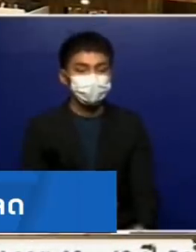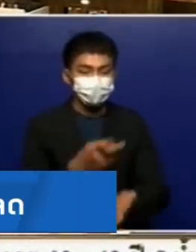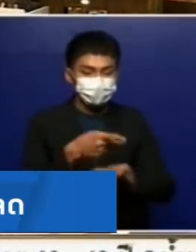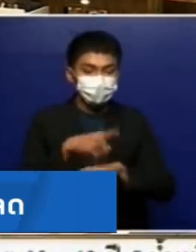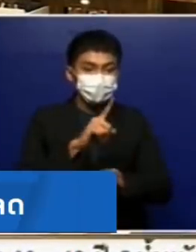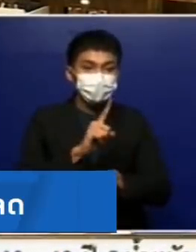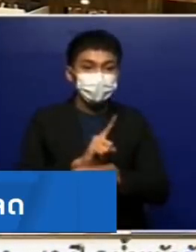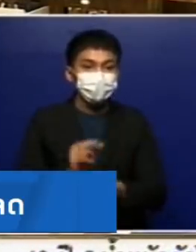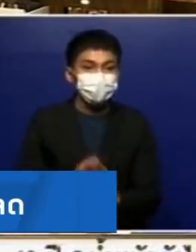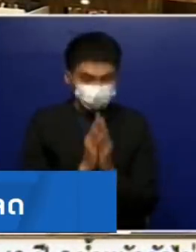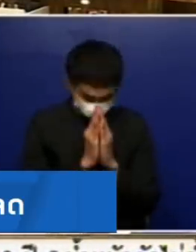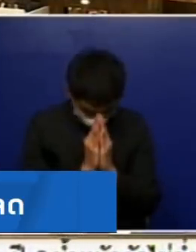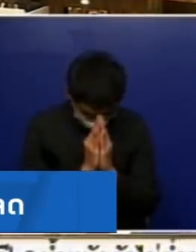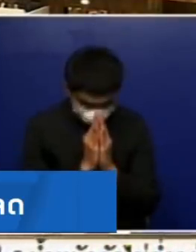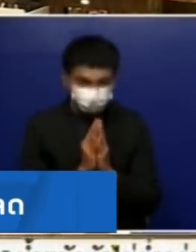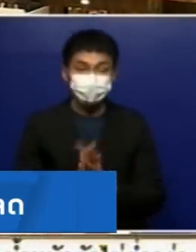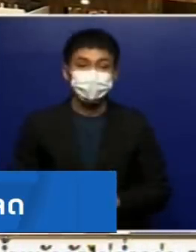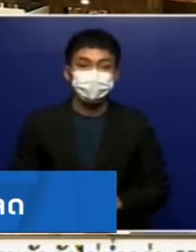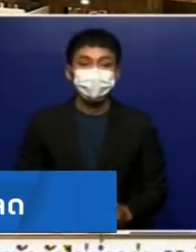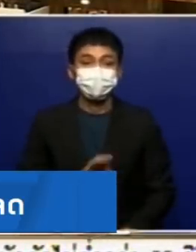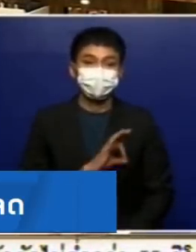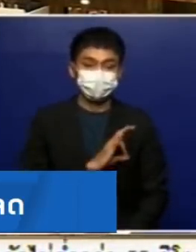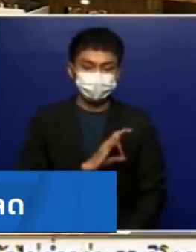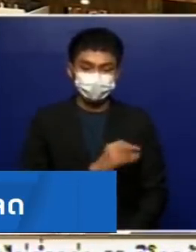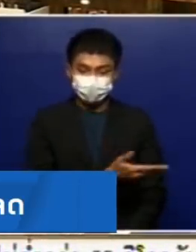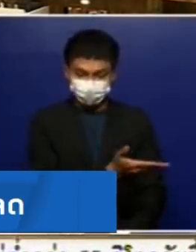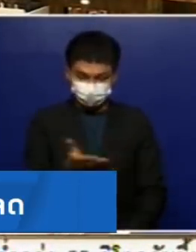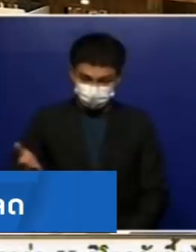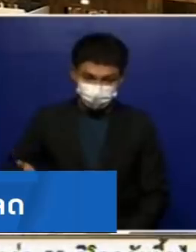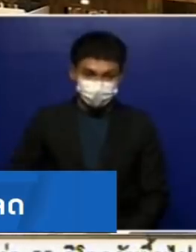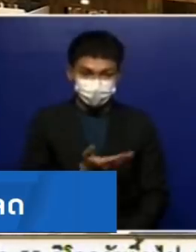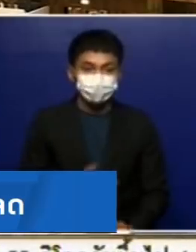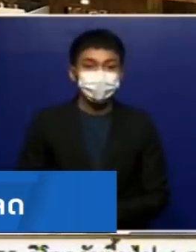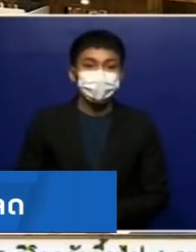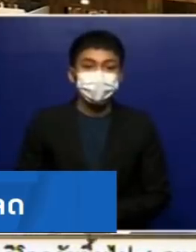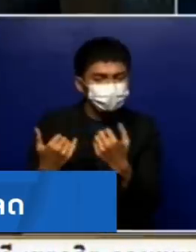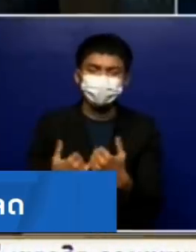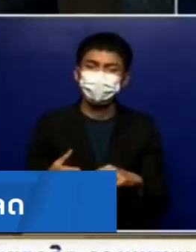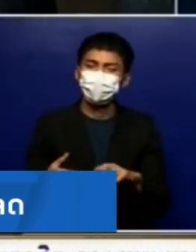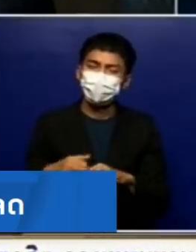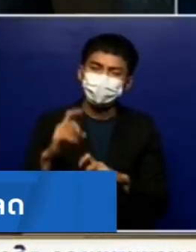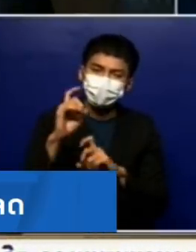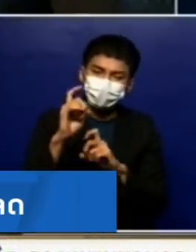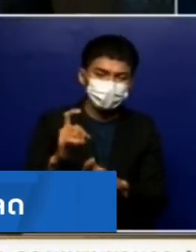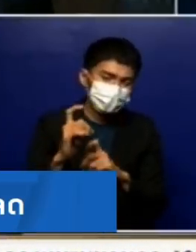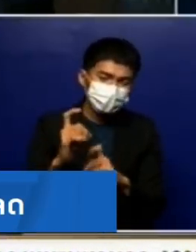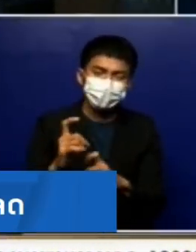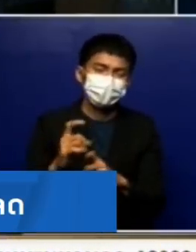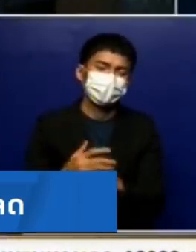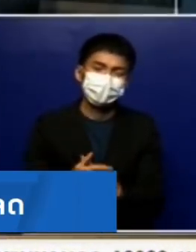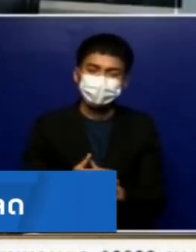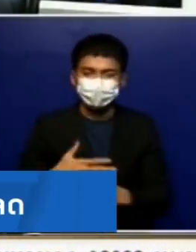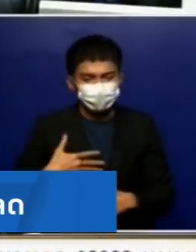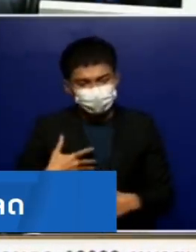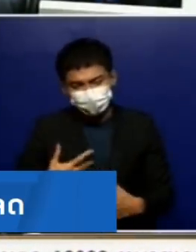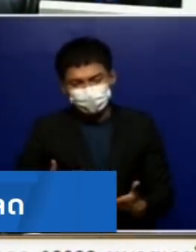สถานการณ์การพิจารณางบประมาณเป็นยังไงนะครับวันนี้เป็นวันที่มีการพิจารณางบประมาณนะครับมูลค่า3ล้านล้านบาทบร